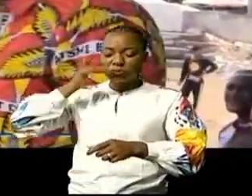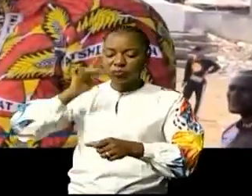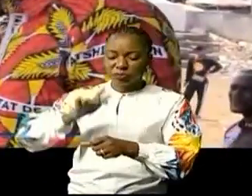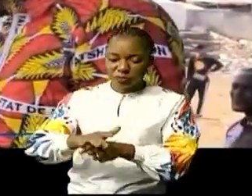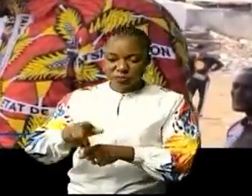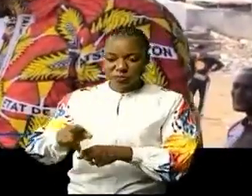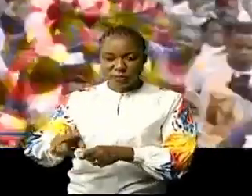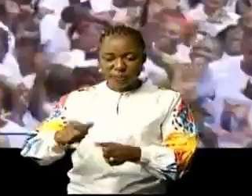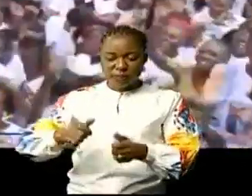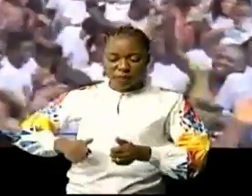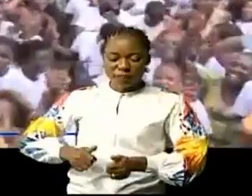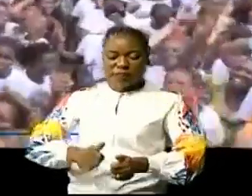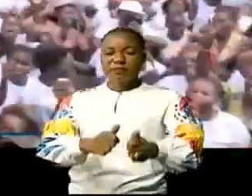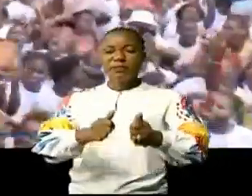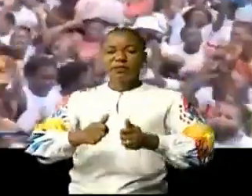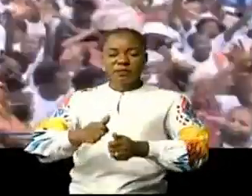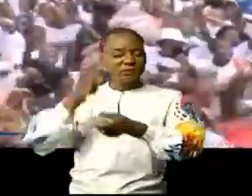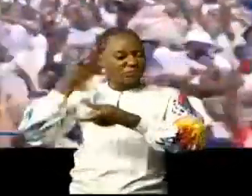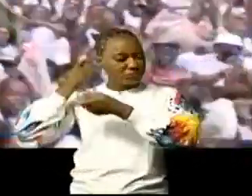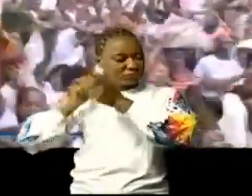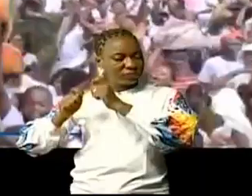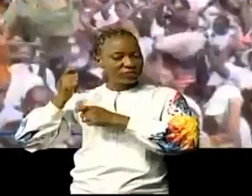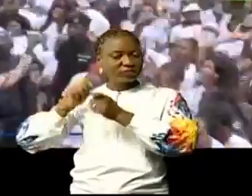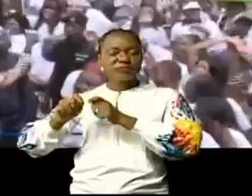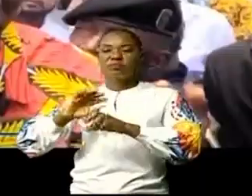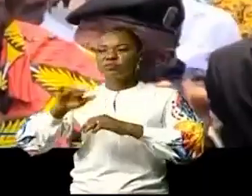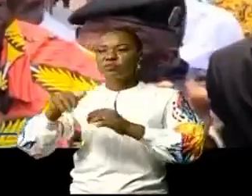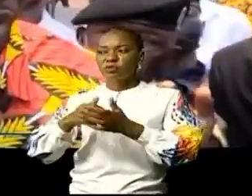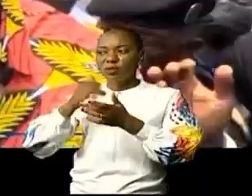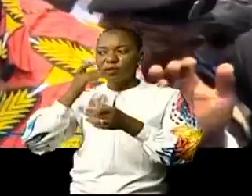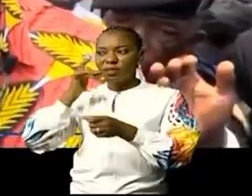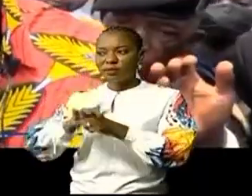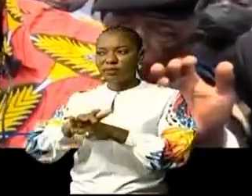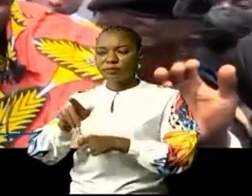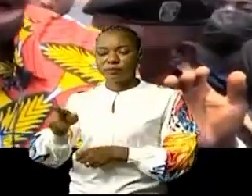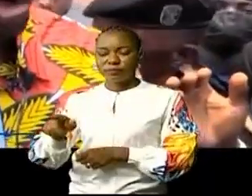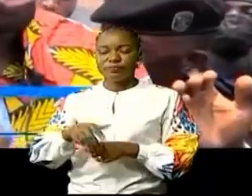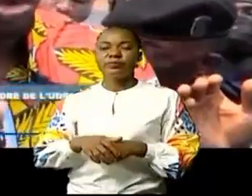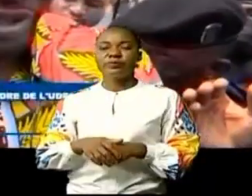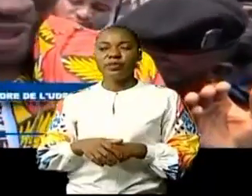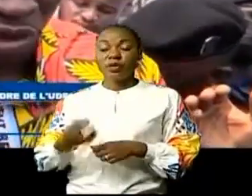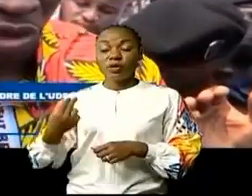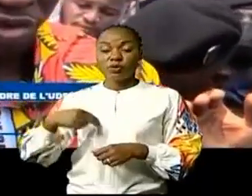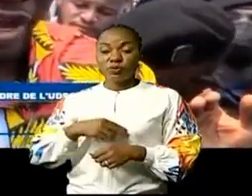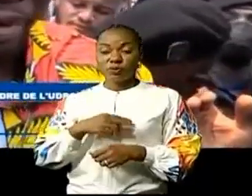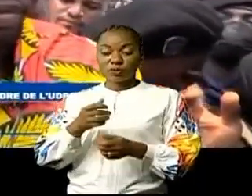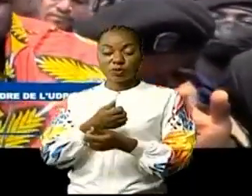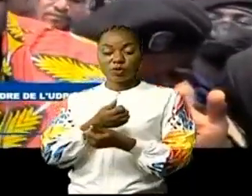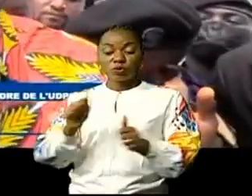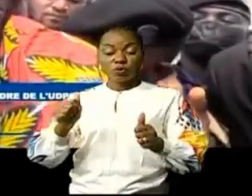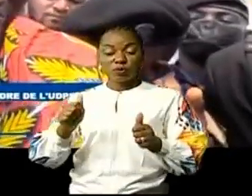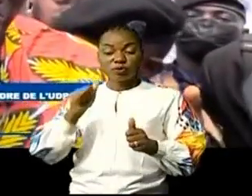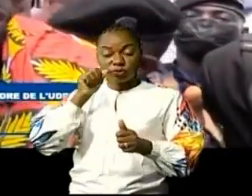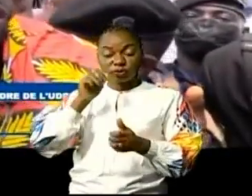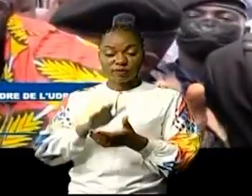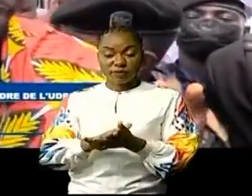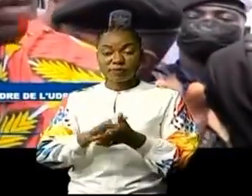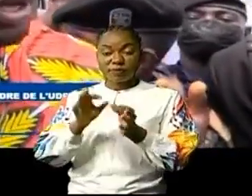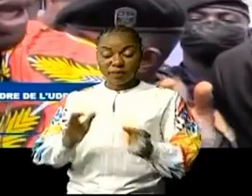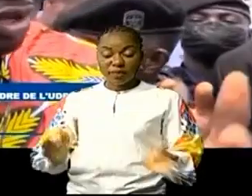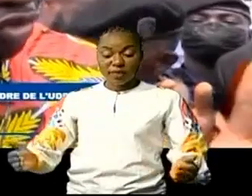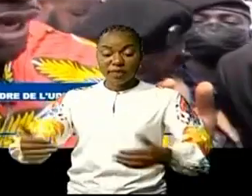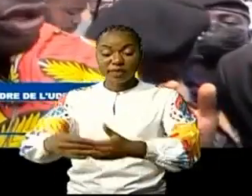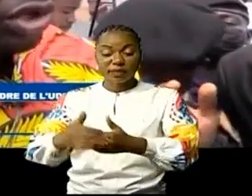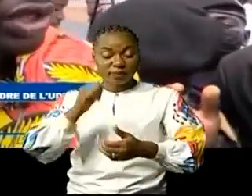la menuiserie et bien d'autres encore. Au niveau de la Fondation Tshibalabala, nous prenons l'autonomisation de femmes, l'encadrement de femmes.